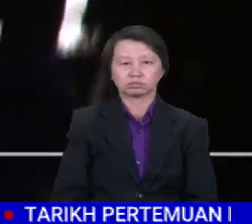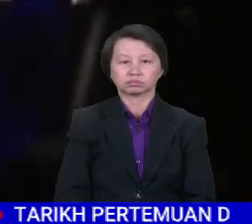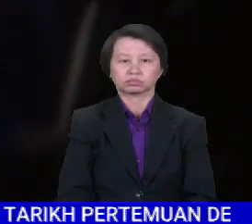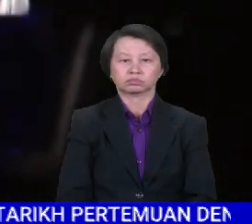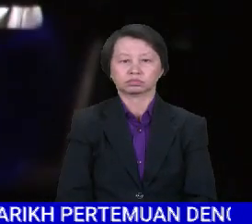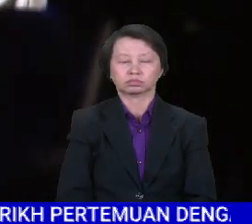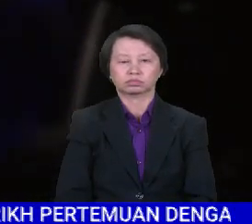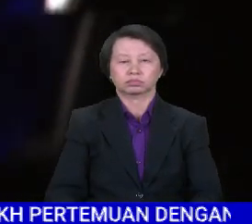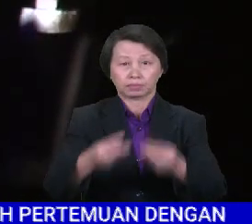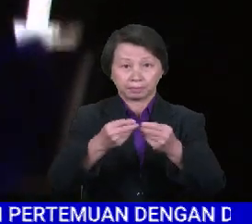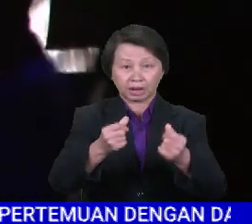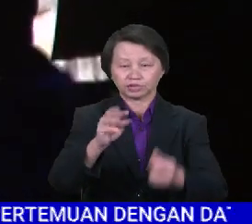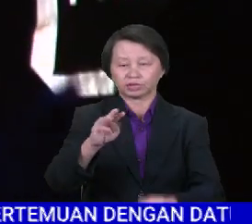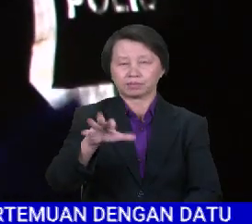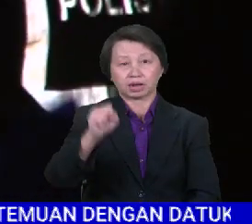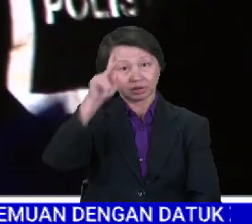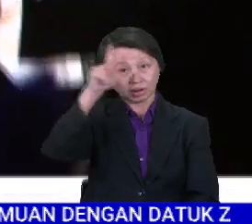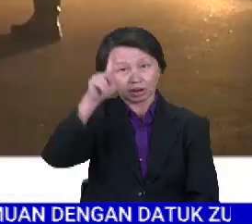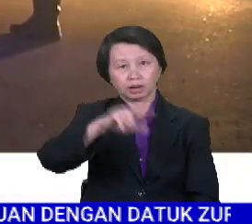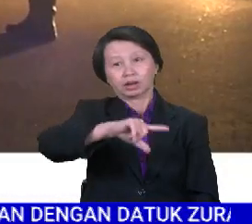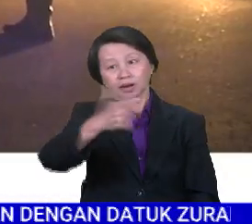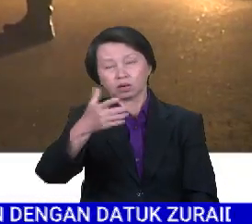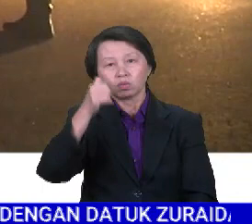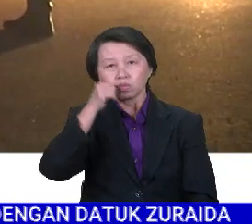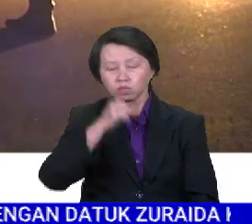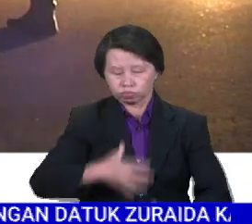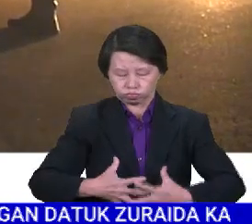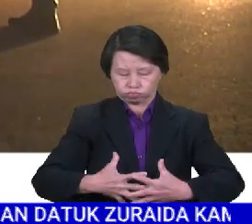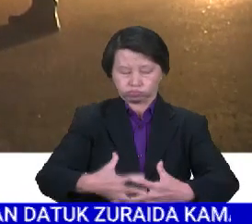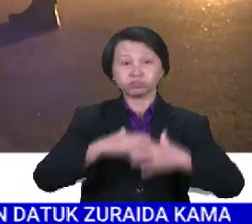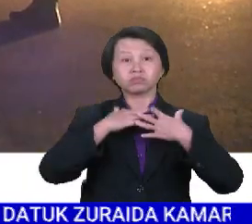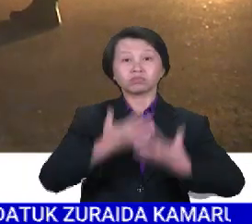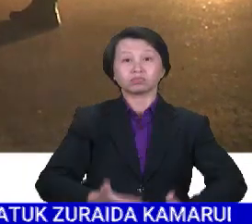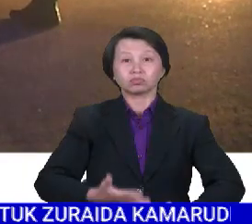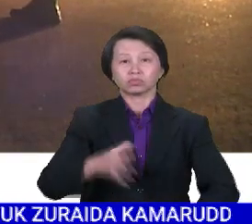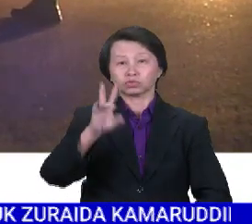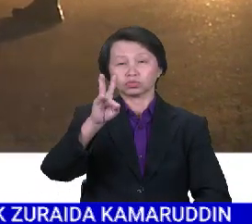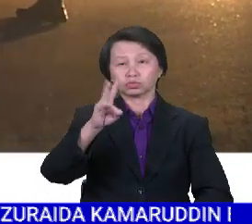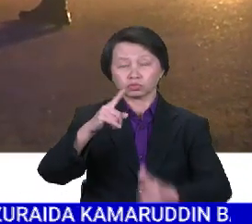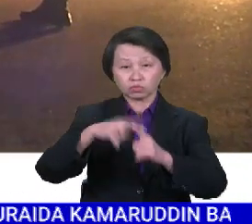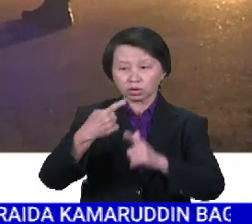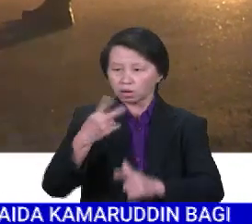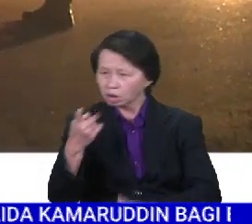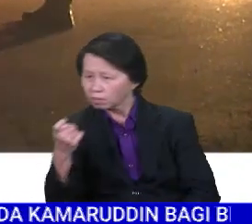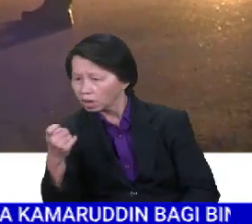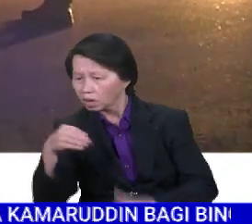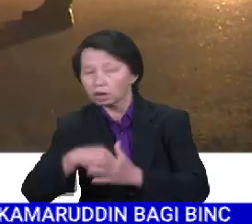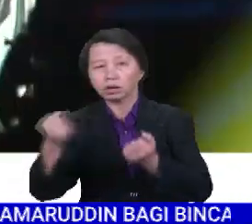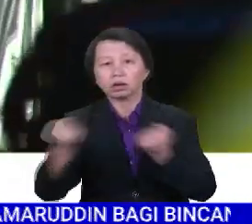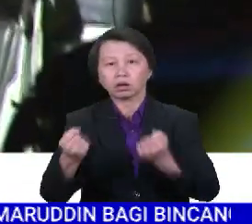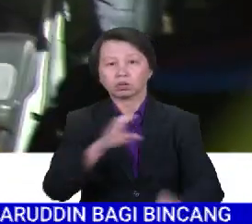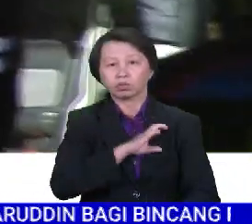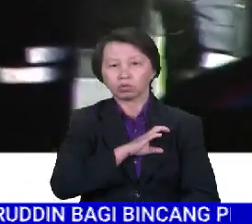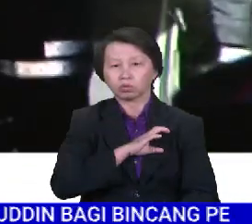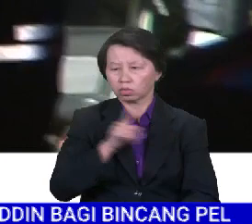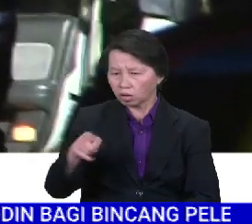Hai di Pasir Mas Kelantan seorang wanita hamil 7bulan ditemukan mati dalam sebuah kendaraan polisi mengesahkan